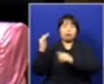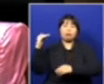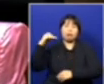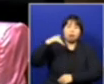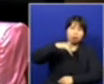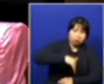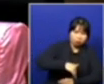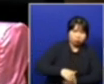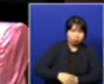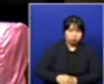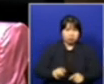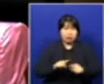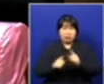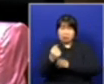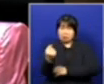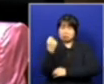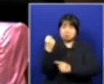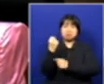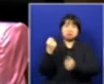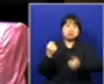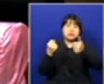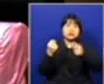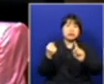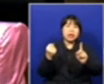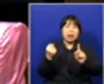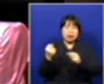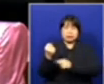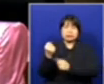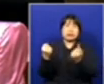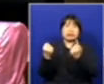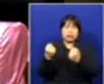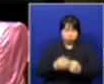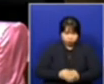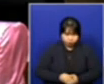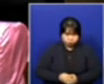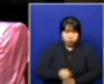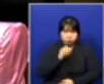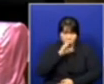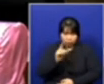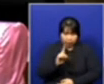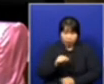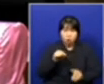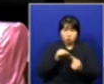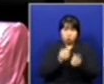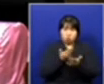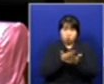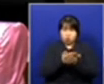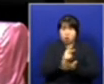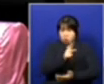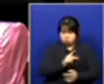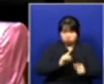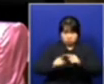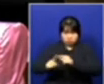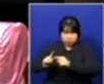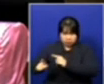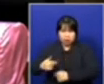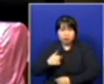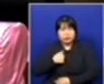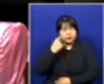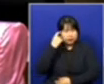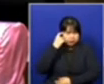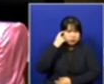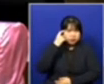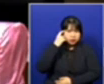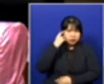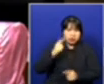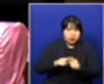ดียวด้านความมั่นคงผมจึงบอกอย่างนี้ไงครับท่านประธานครับเงินกู้ต่างๆเนี่ยนะครับผมผ่านคิดนะแต่